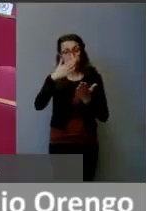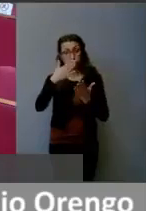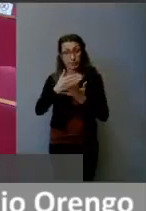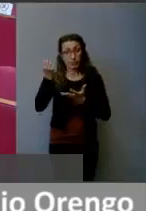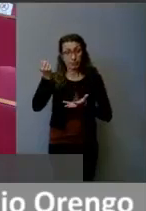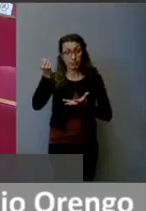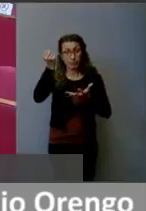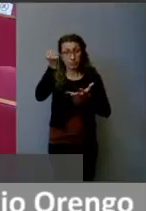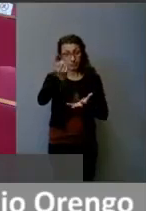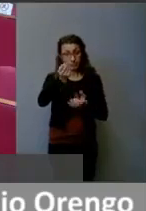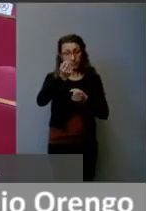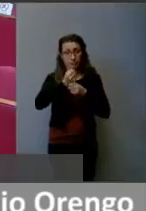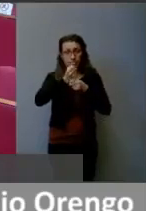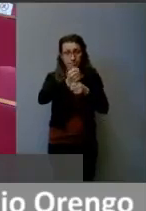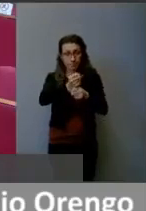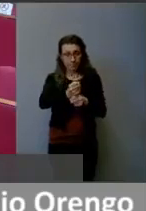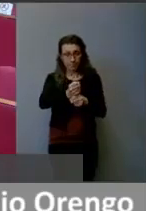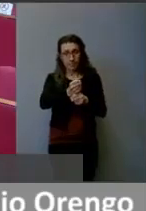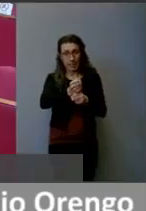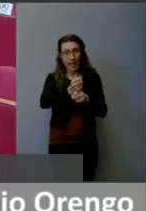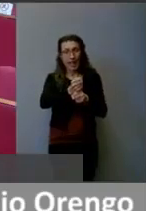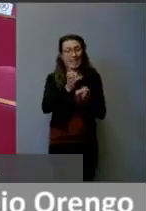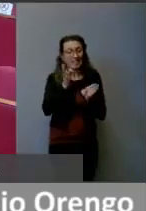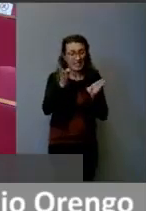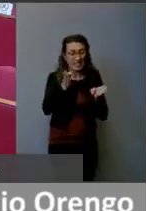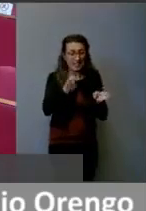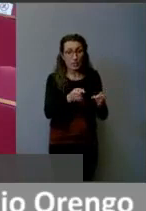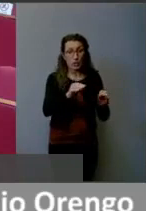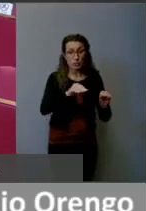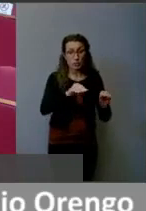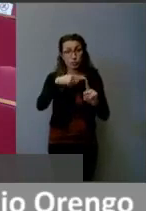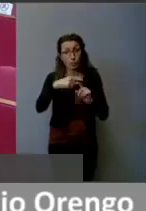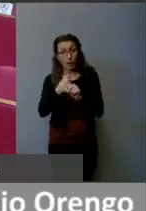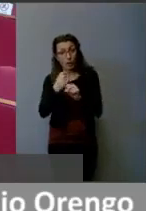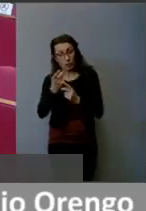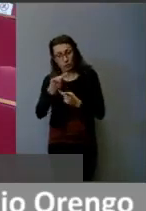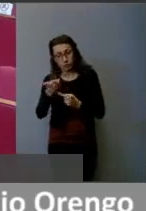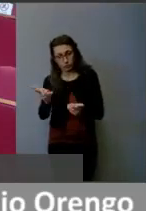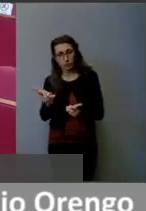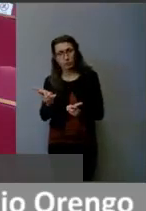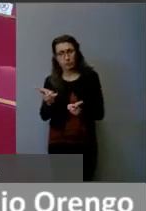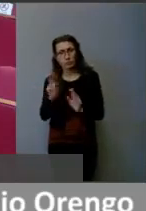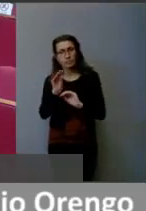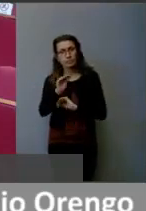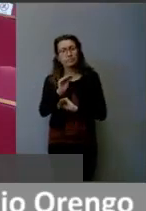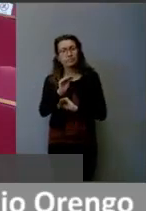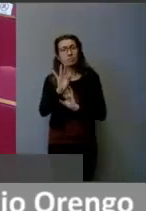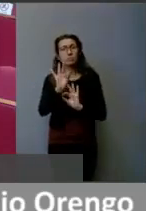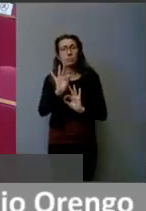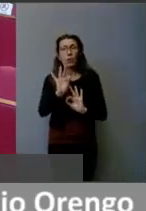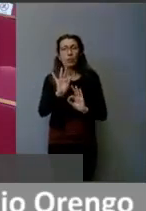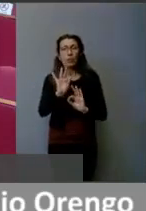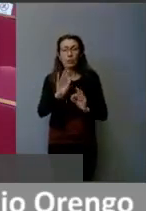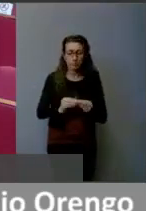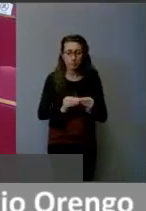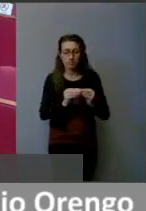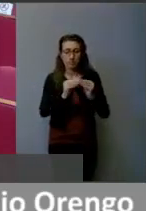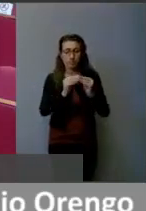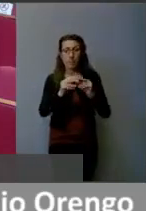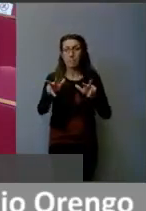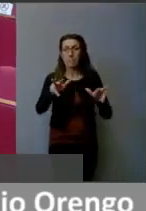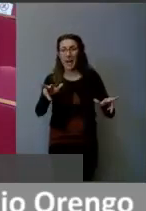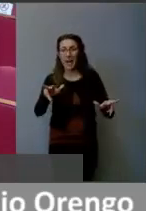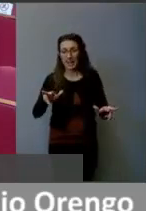Direzione Mobilità e alla Direzione dei Lavori Pubblici la valutazione di fattibilità di una realizzazione di parcheggio con